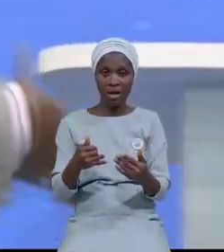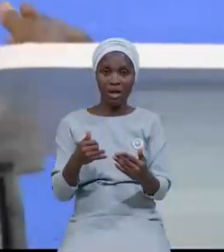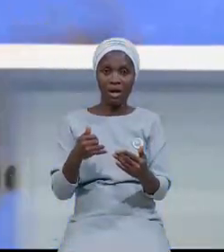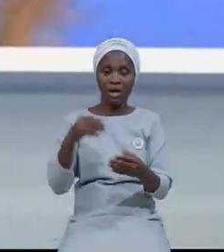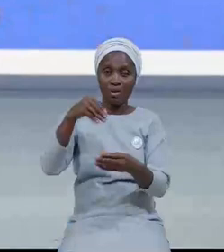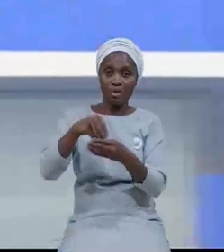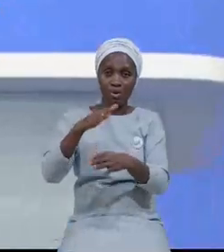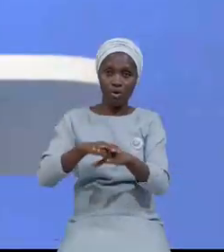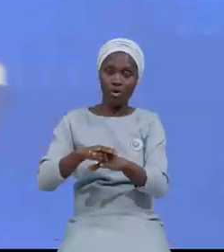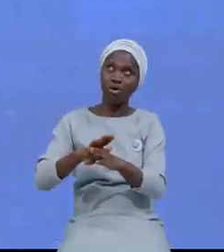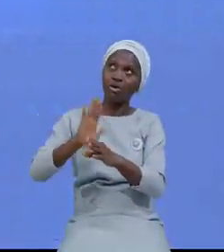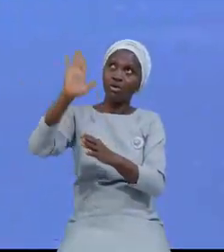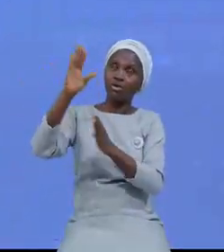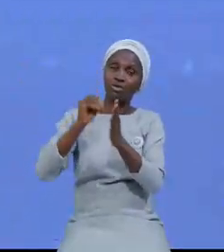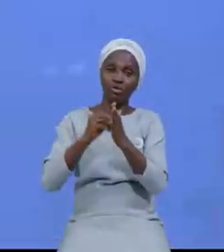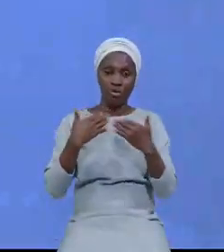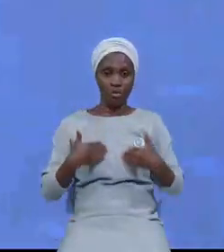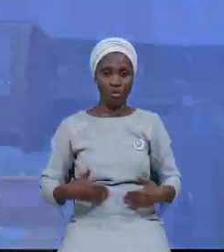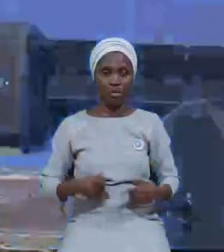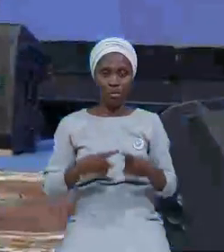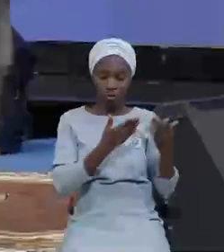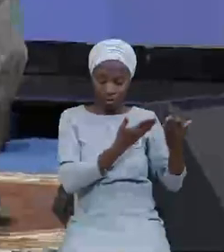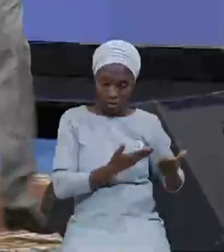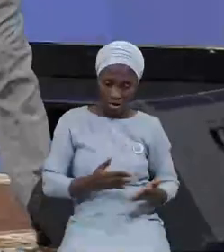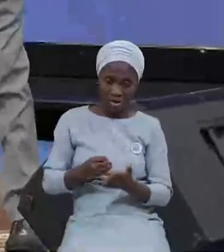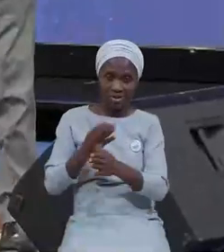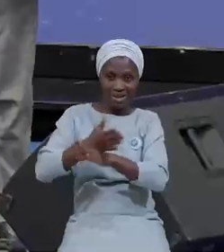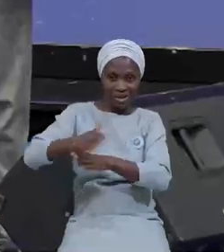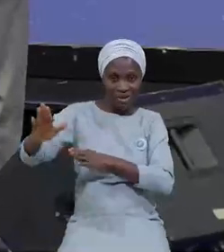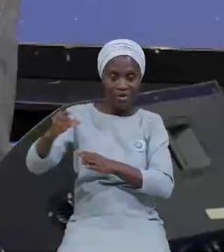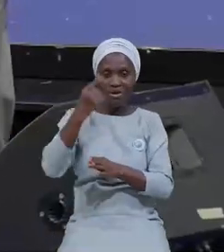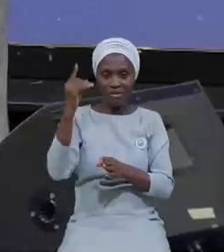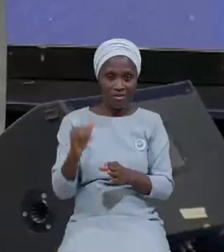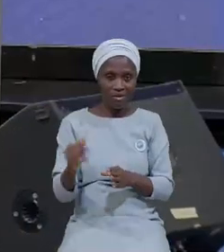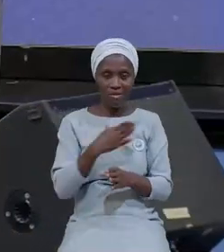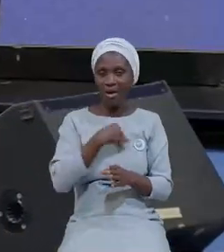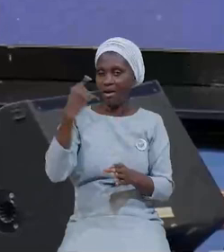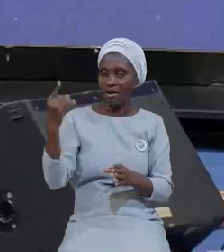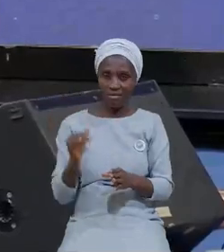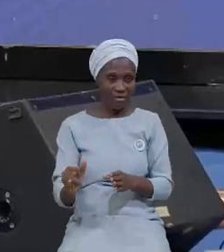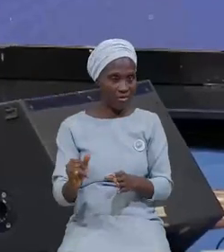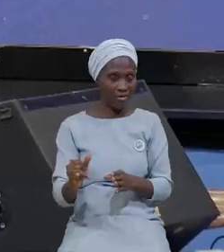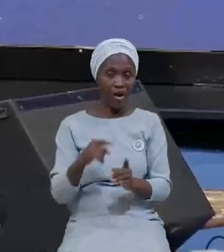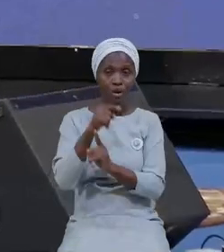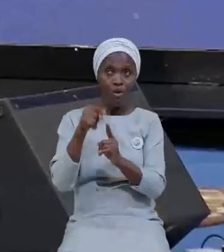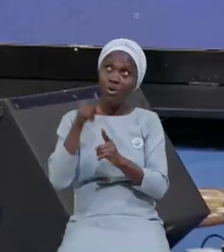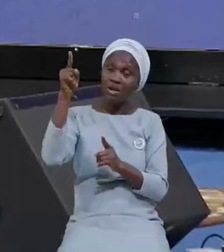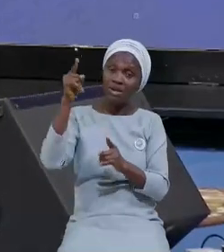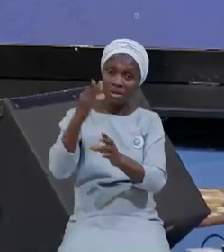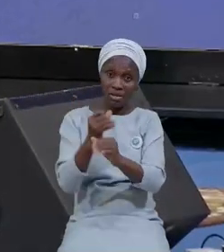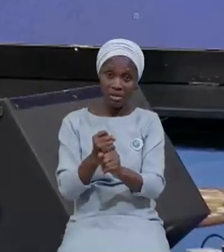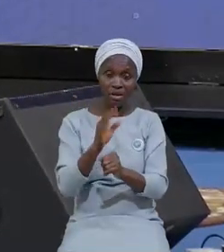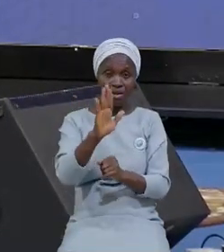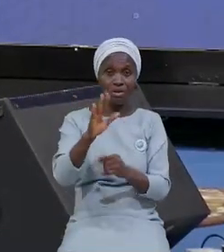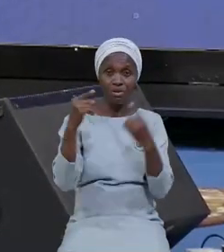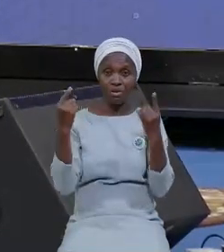il a placé sur son corps pour porter cela pour toujours et quand il prend tes péchés